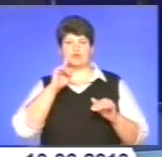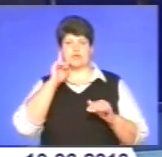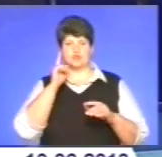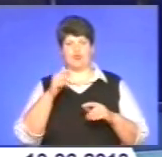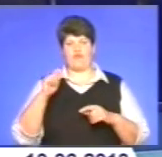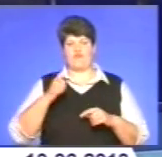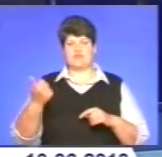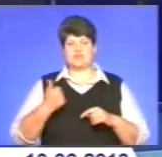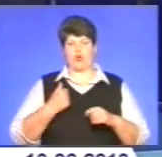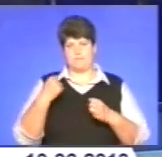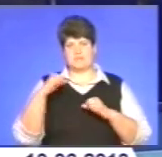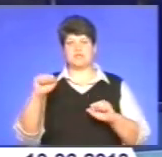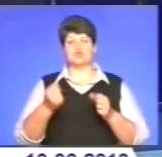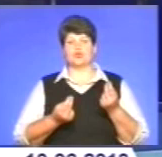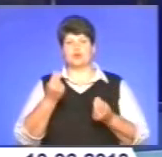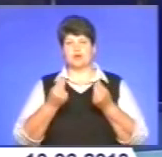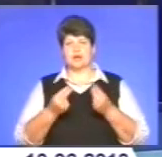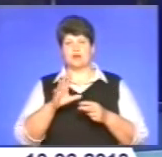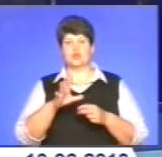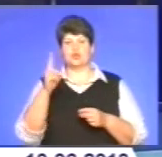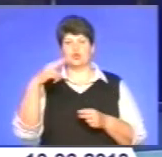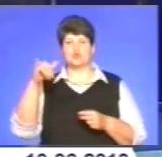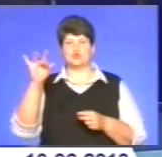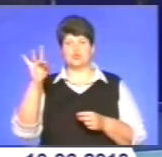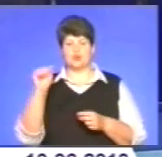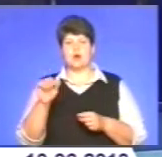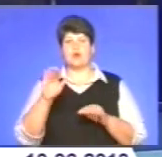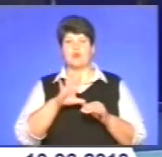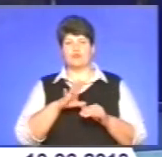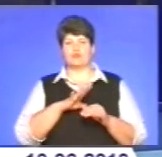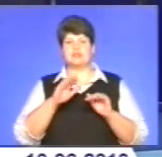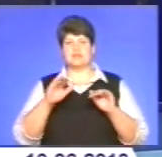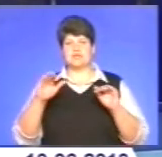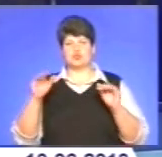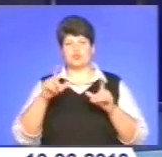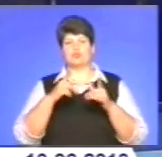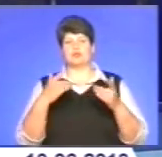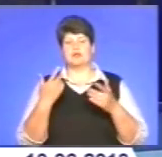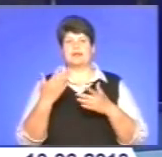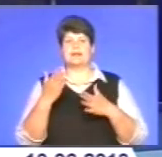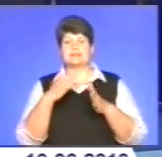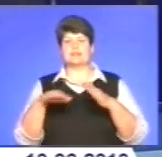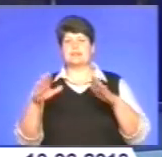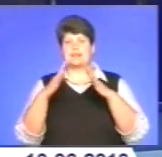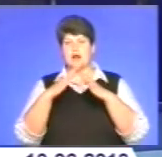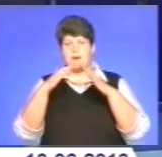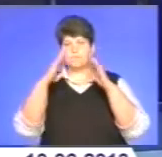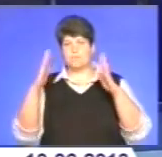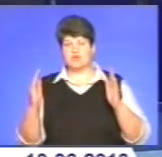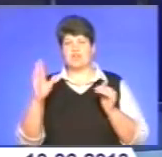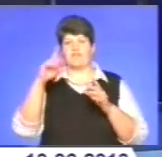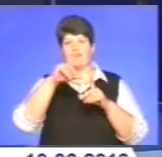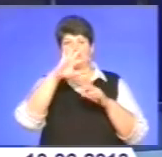«Сокіл Джура» відбувся у дитячому оздоровчому таборі «Веселка», що поблизу села Колодіївка Підлочиського району. На змаганнях побували